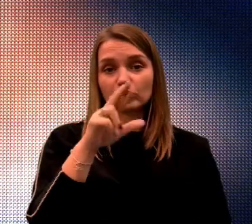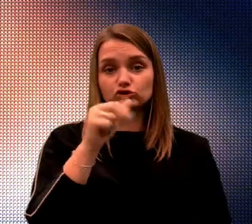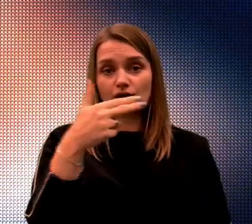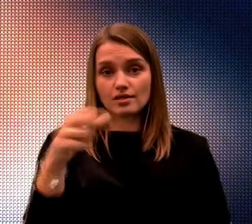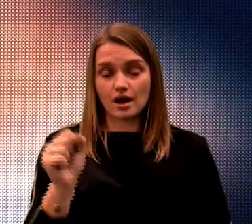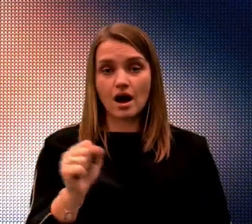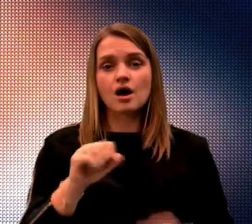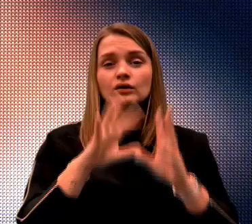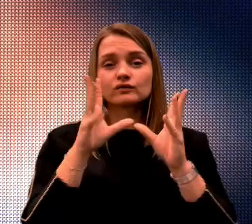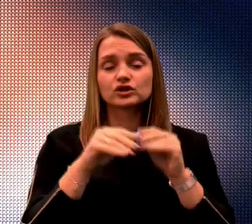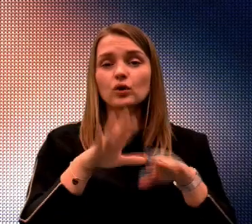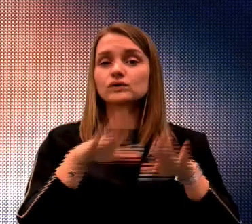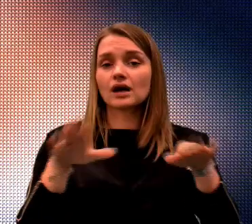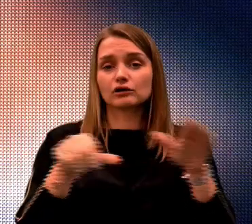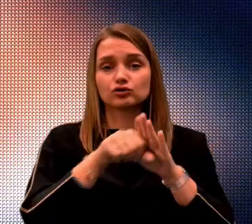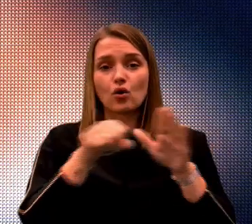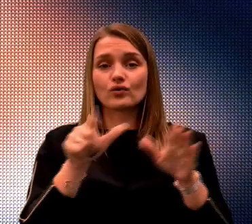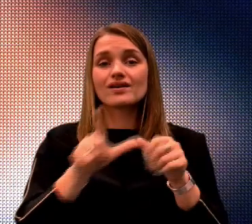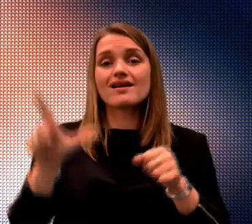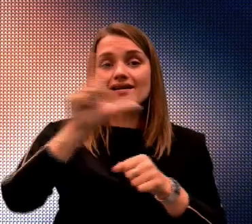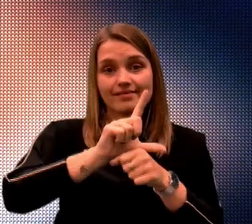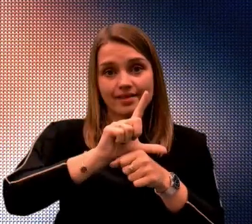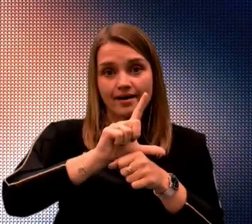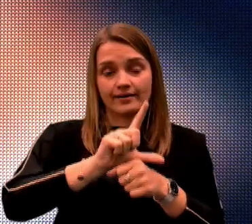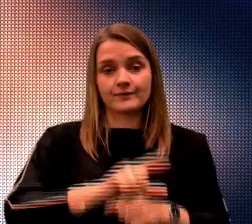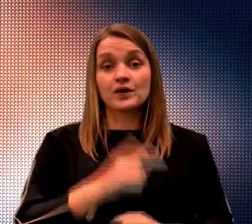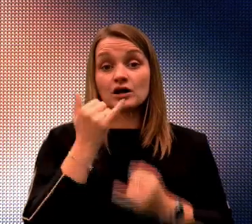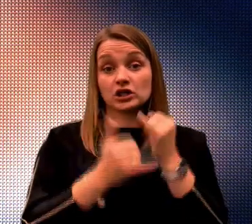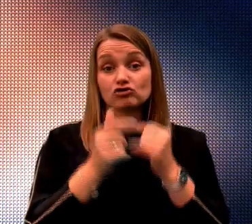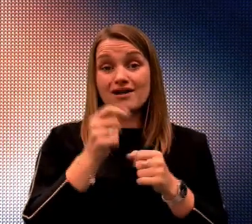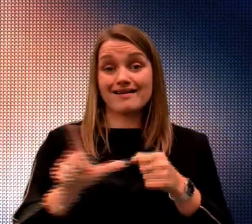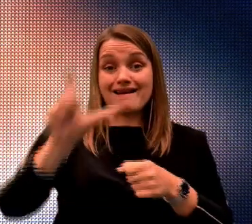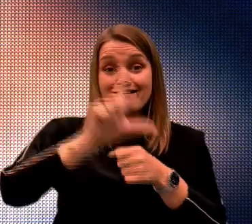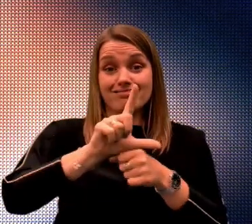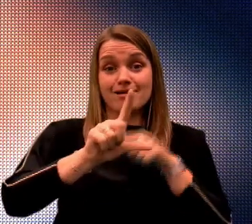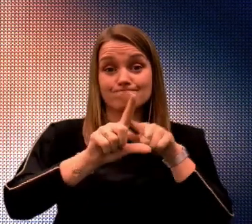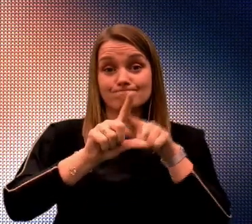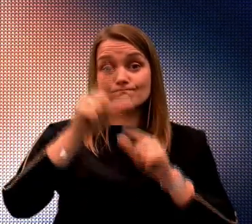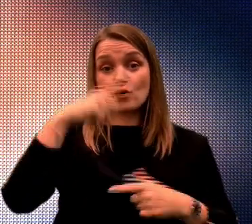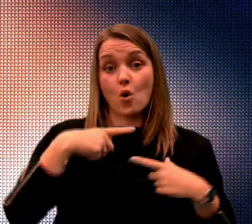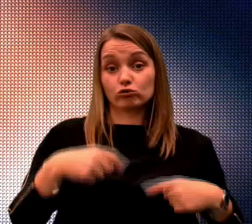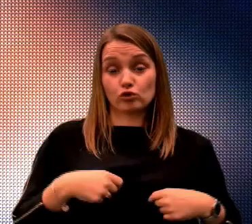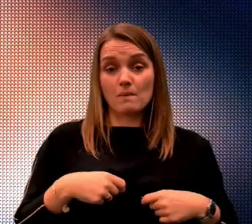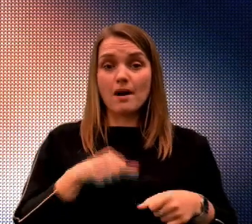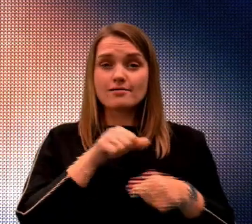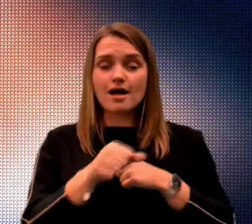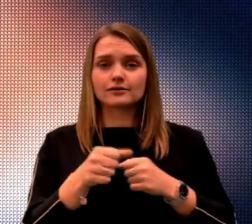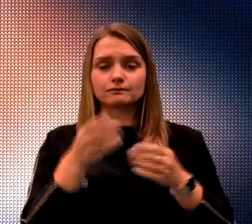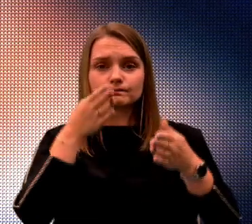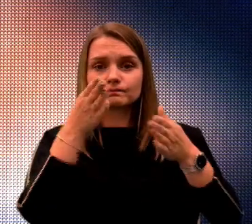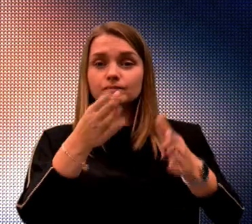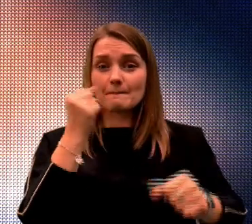od lidera. Jeżeli lider jest nastawiony na współpracę, na